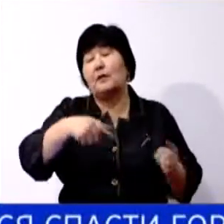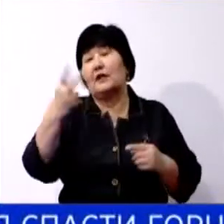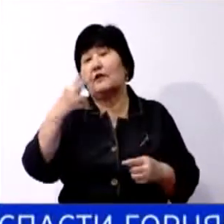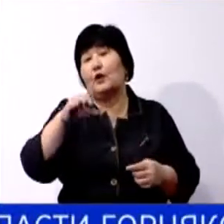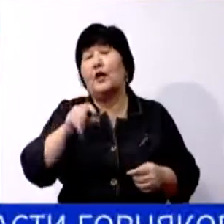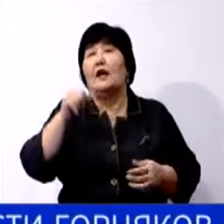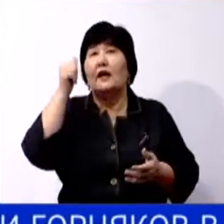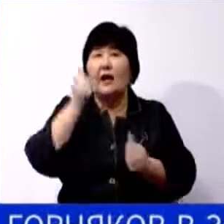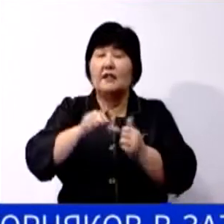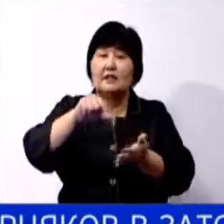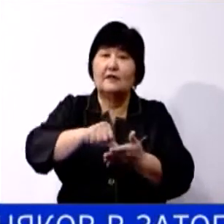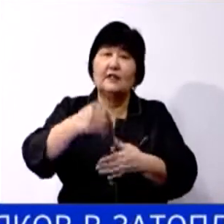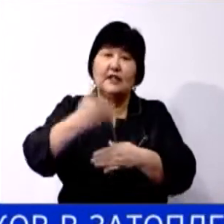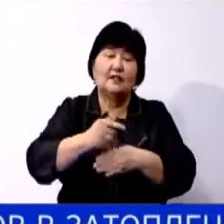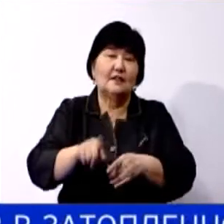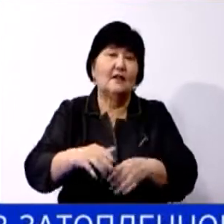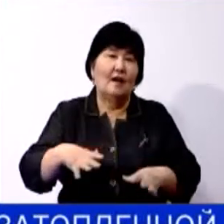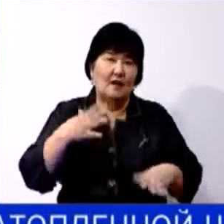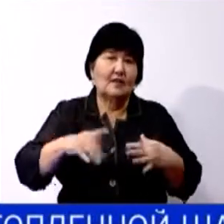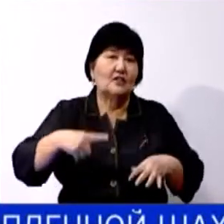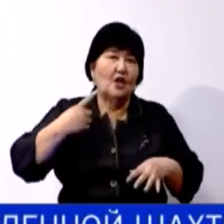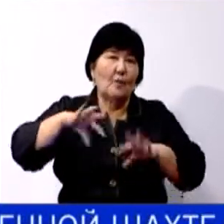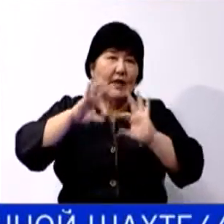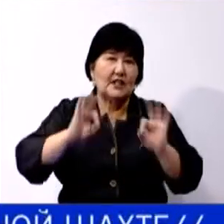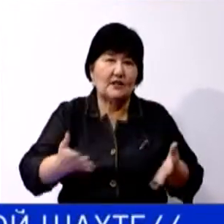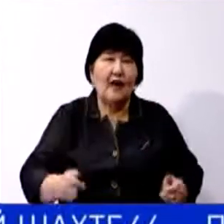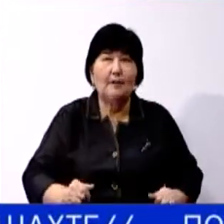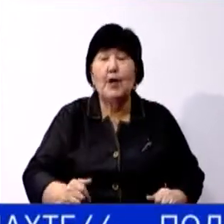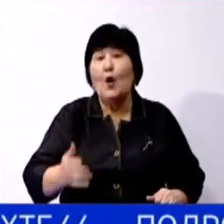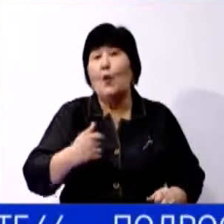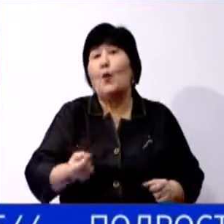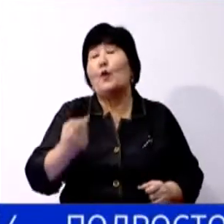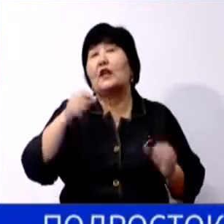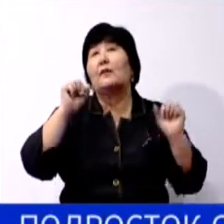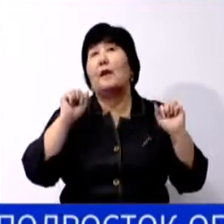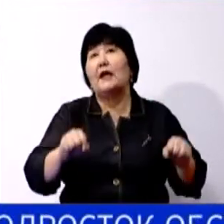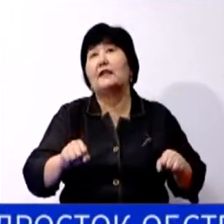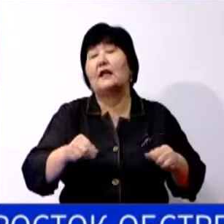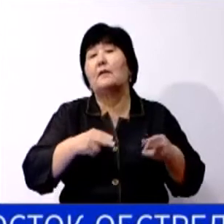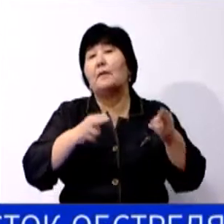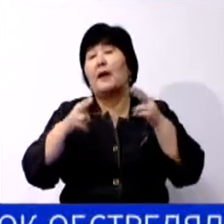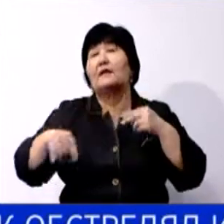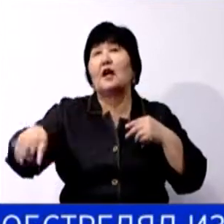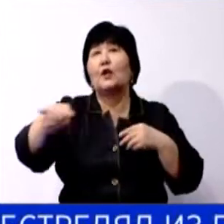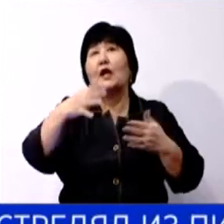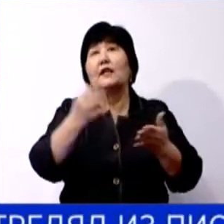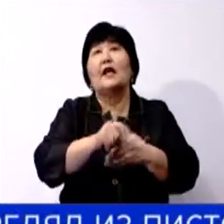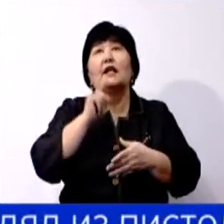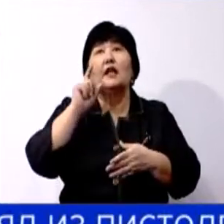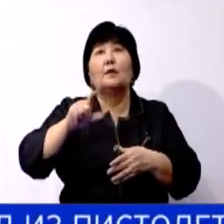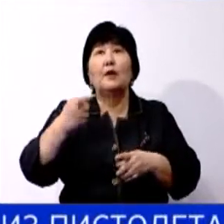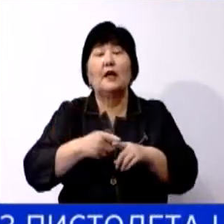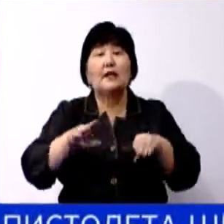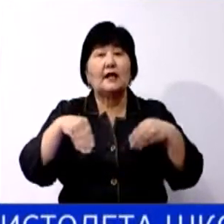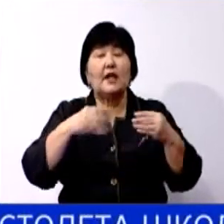Каждый выход на сцену для нас – это оттачивание мастерства. У нас появилась возможность проехать по всем районам и найти молодых людей, которые